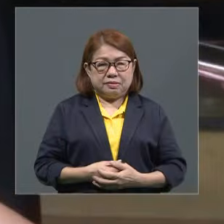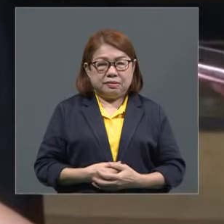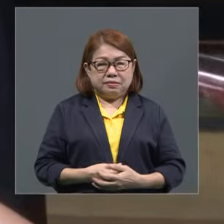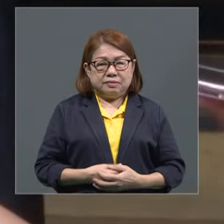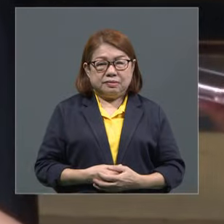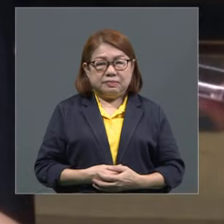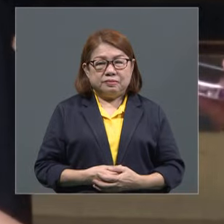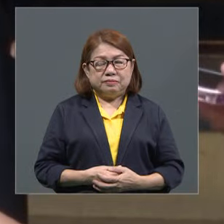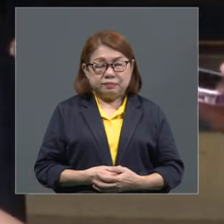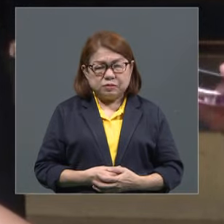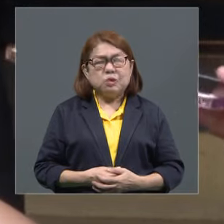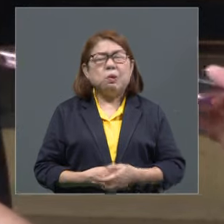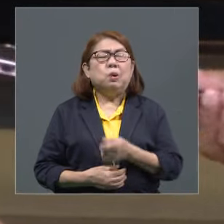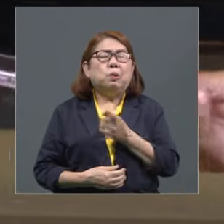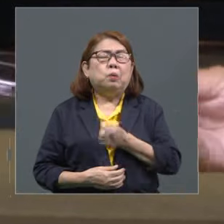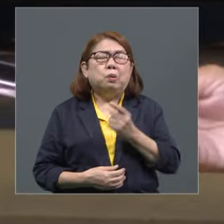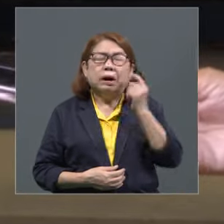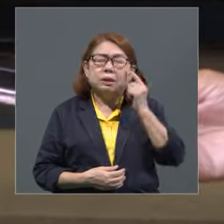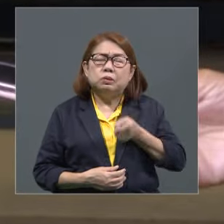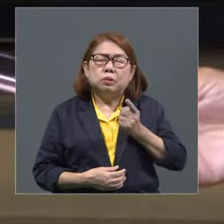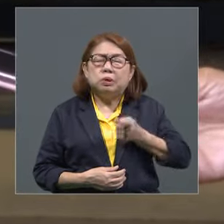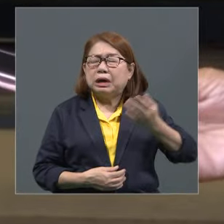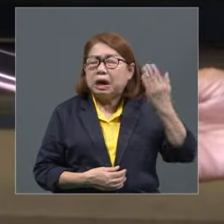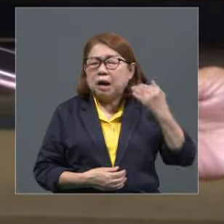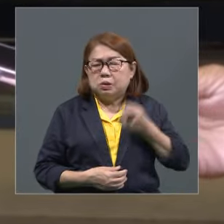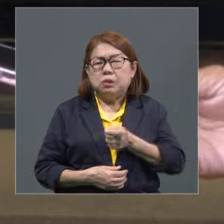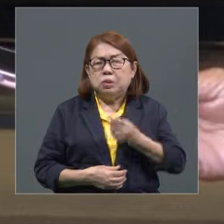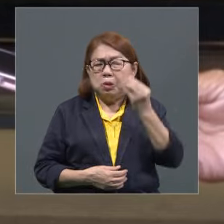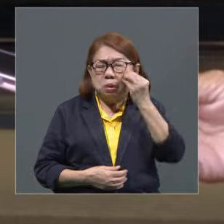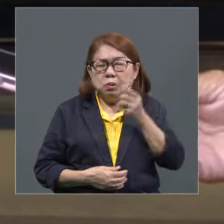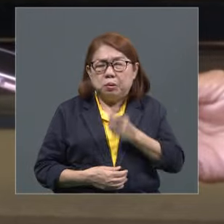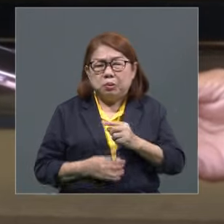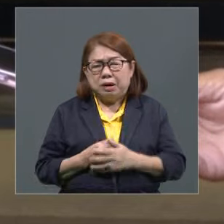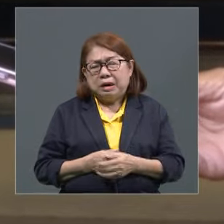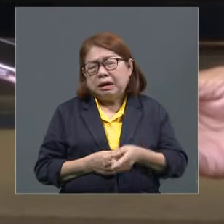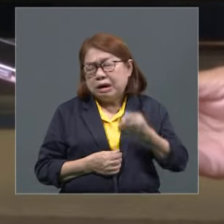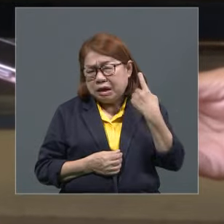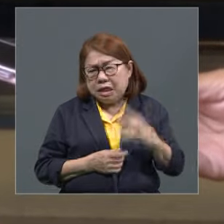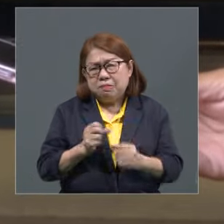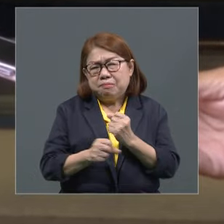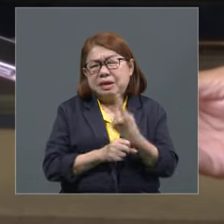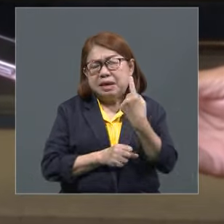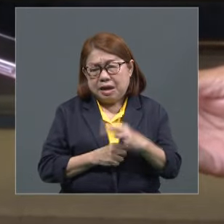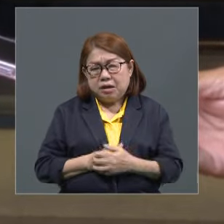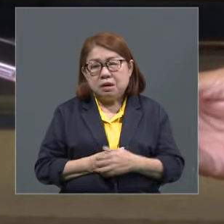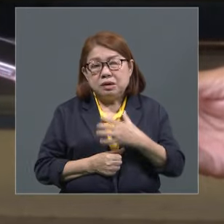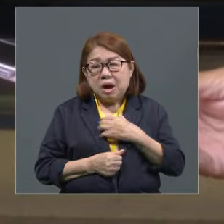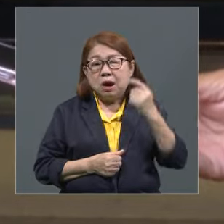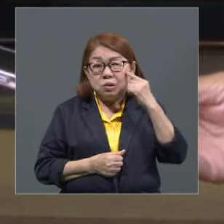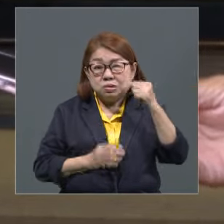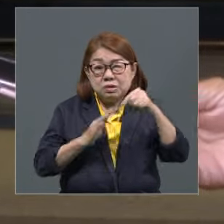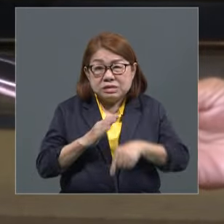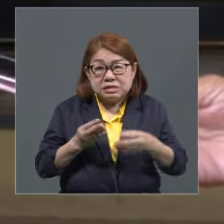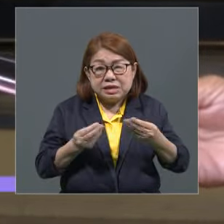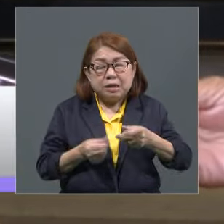เขายังจมอยู่กับในอดีตนะครับผมเรื่องมันผ่านไป1ปีแล้วถ้าเรื่องนี้รายละเอียดให้ไปสอบถามจากท่านรองภูมิธรรม